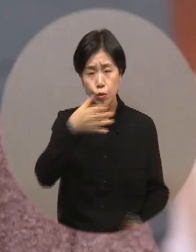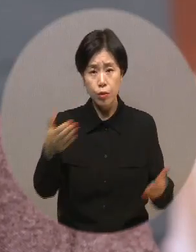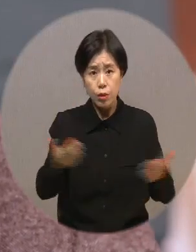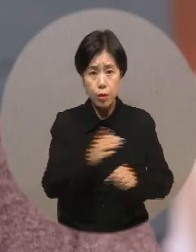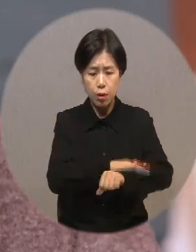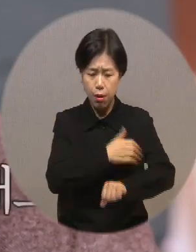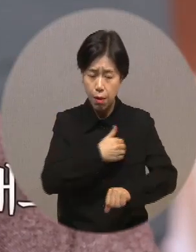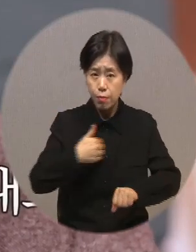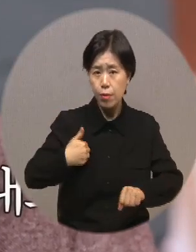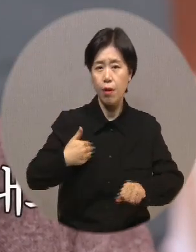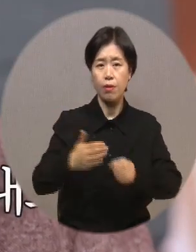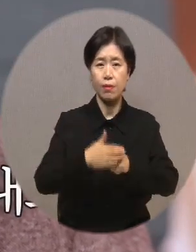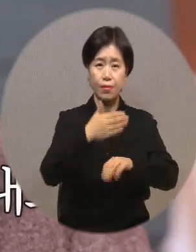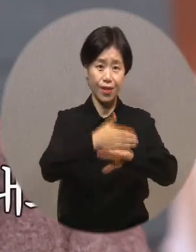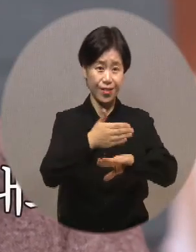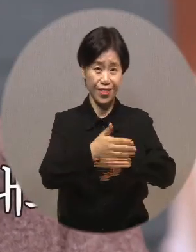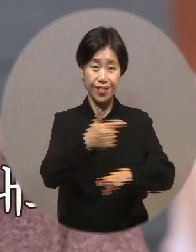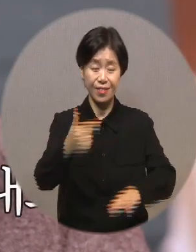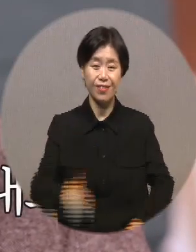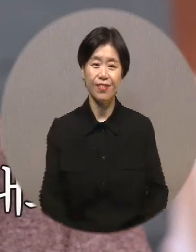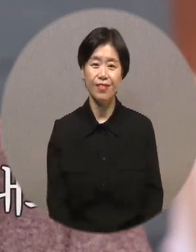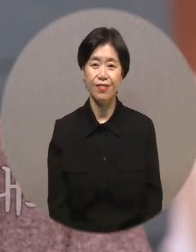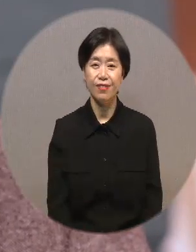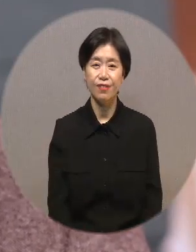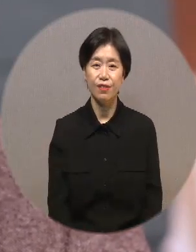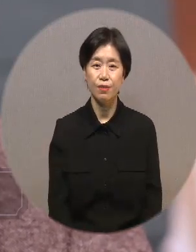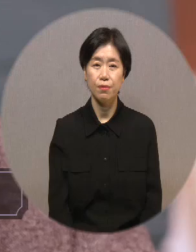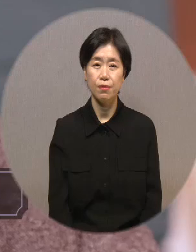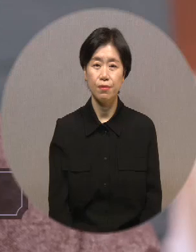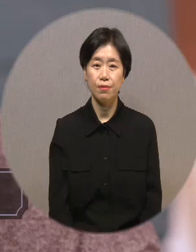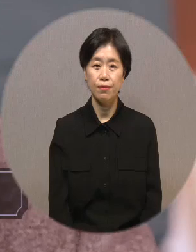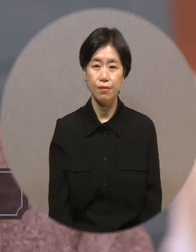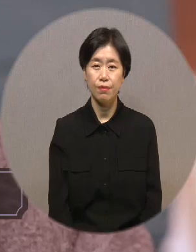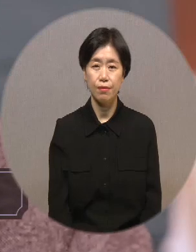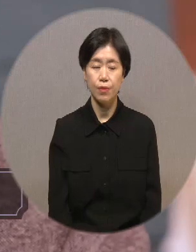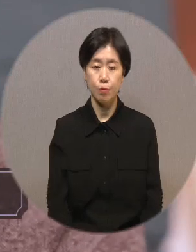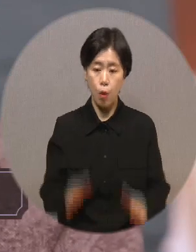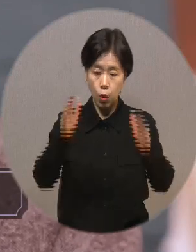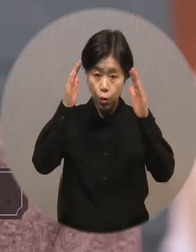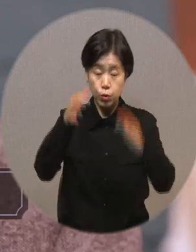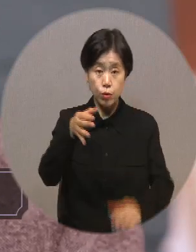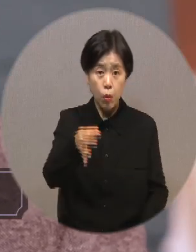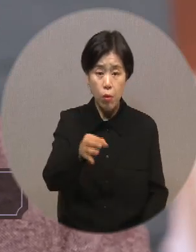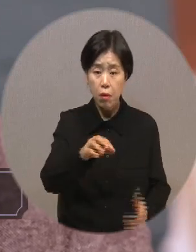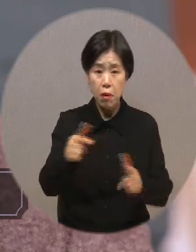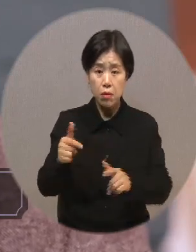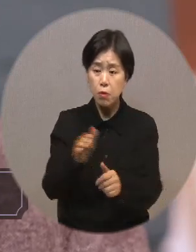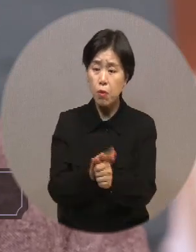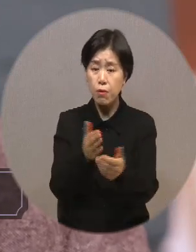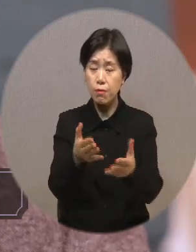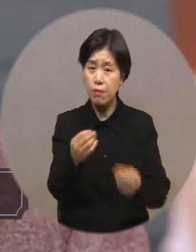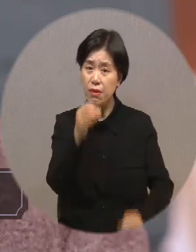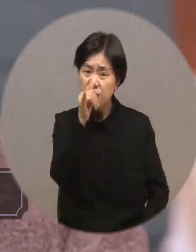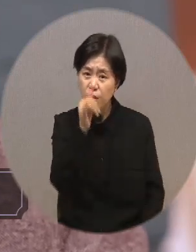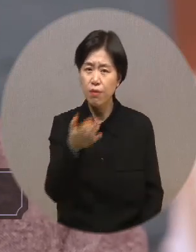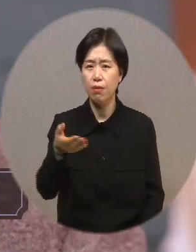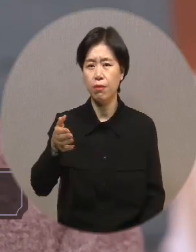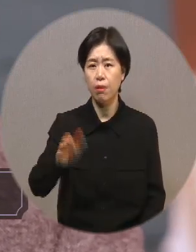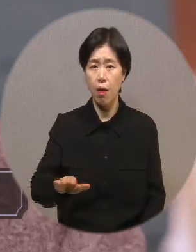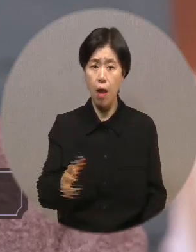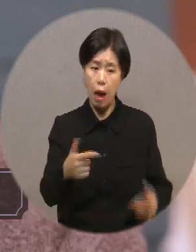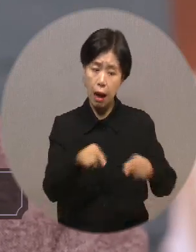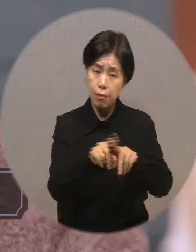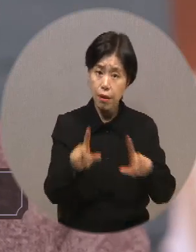너무 감사드리고 진짜 이렇게 와서 뭐 장학금 지원 이런 건 많지만 옆에서 이렇게 밀착하게 사는 정말